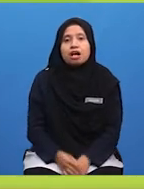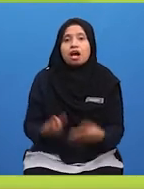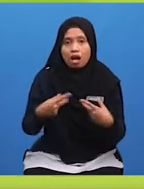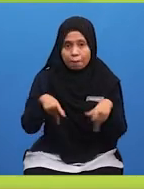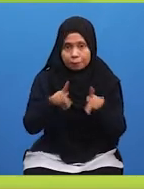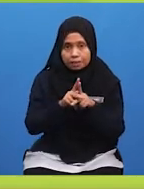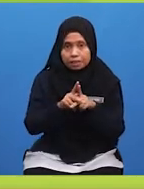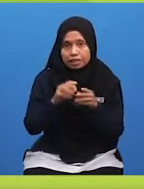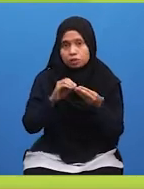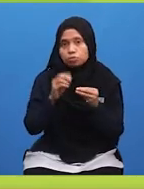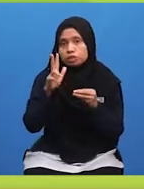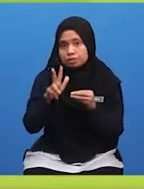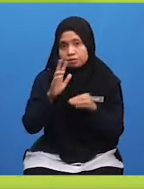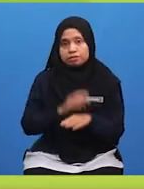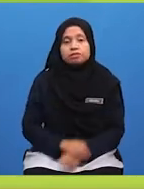Kepentingan yang ketiga,